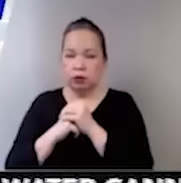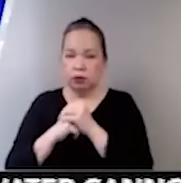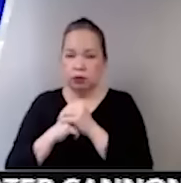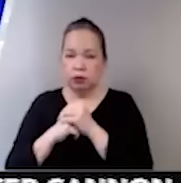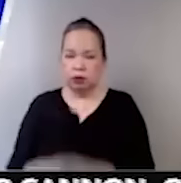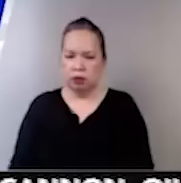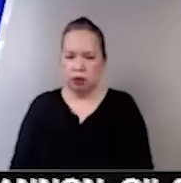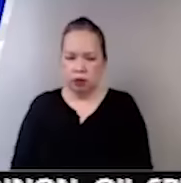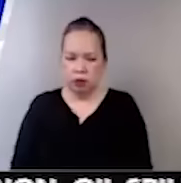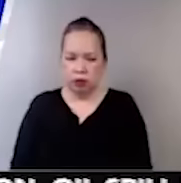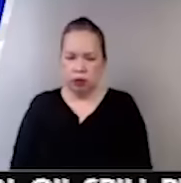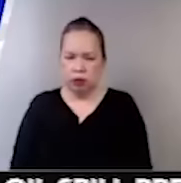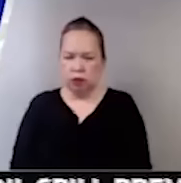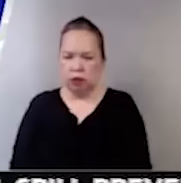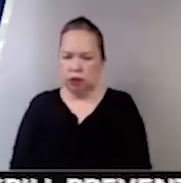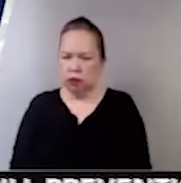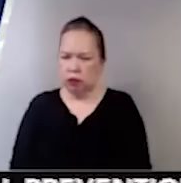pera nila?